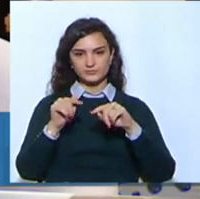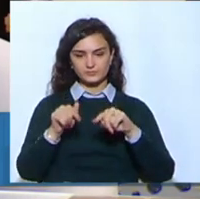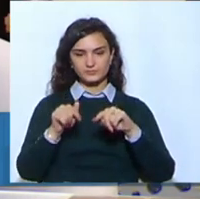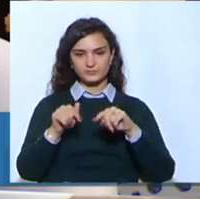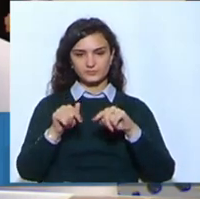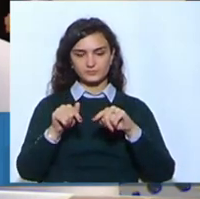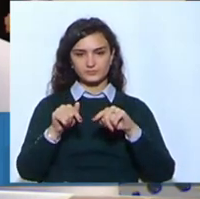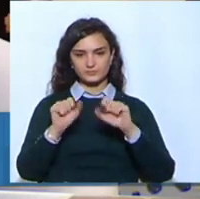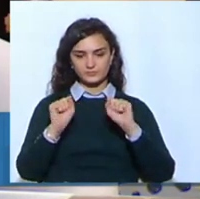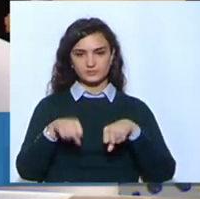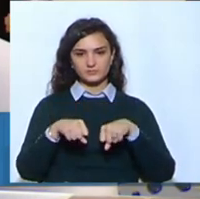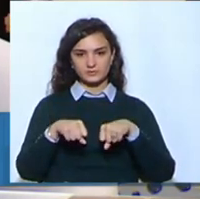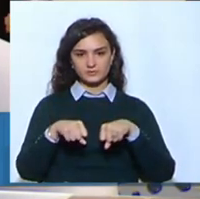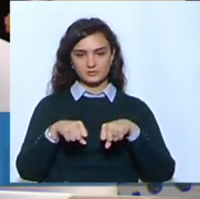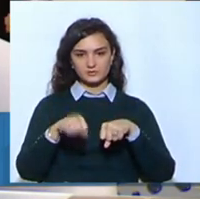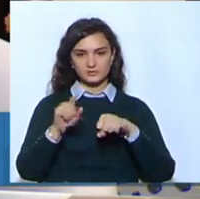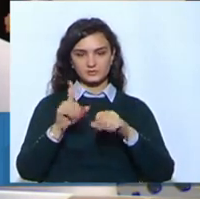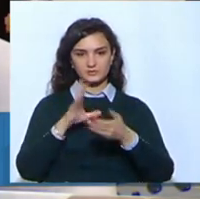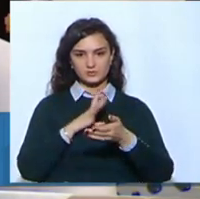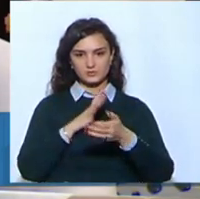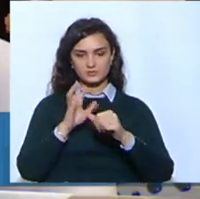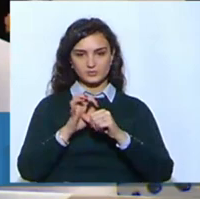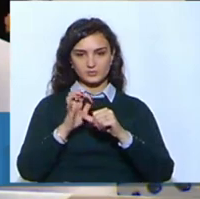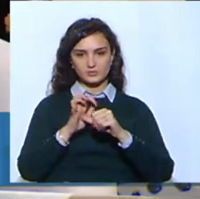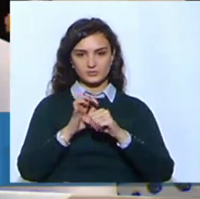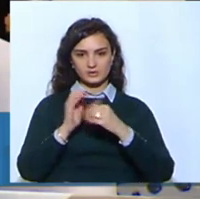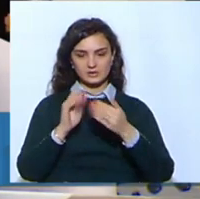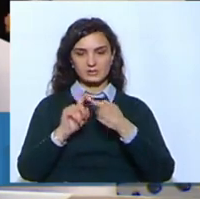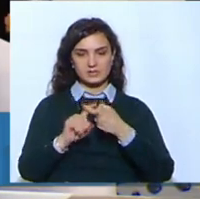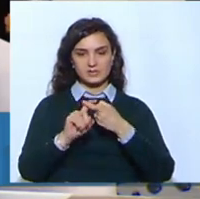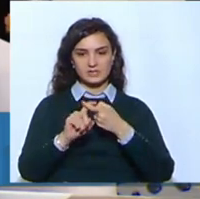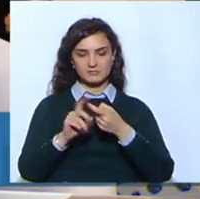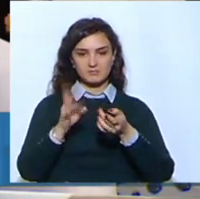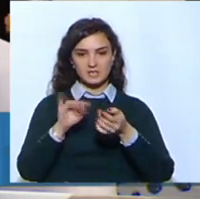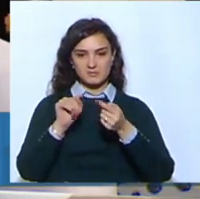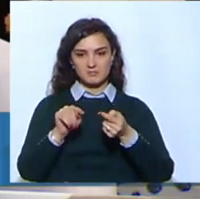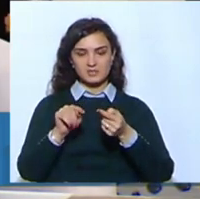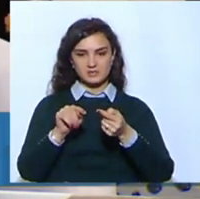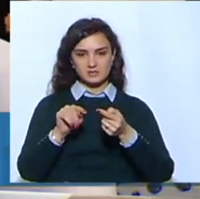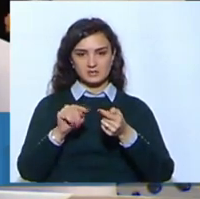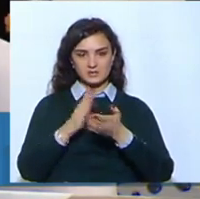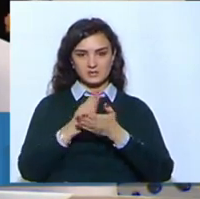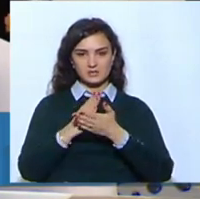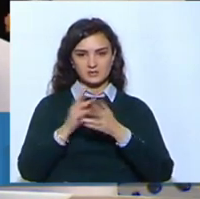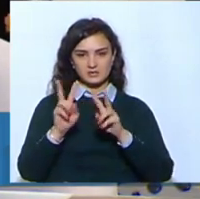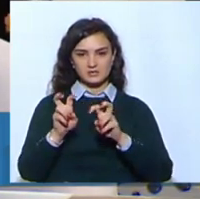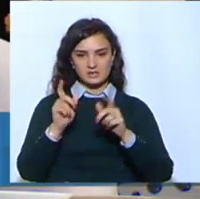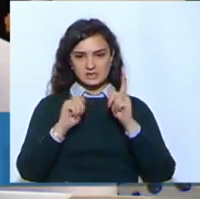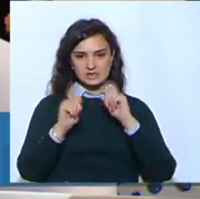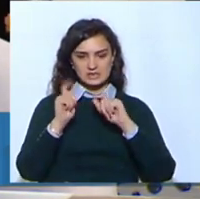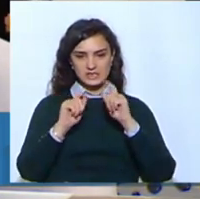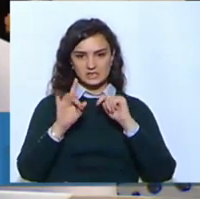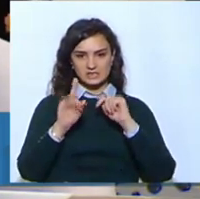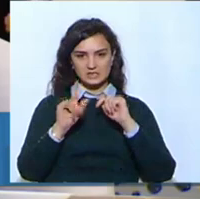მშობიარობის პერიოდში შესაძლებელია რომ მოხდეს სოკოთი ინფიცირება, მაგრამ ეს როგორც წესი გამოისახება ეგრეთ წოდებული